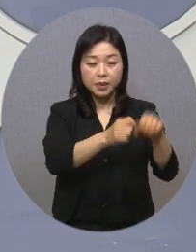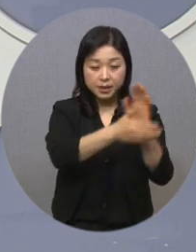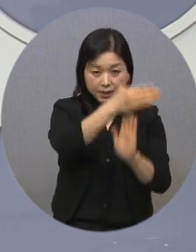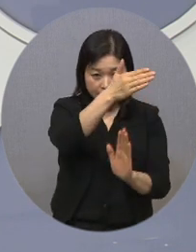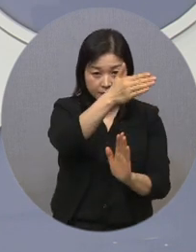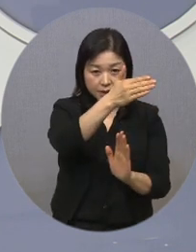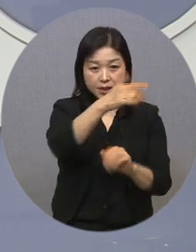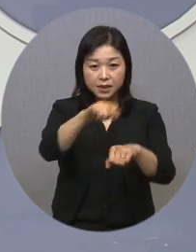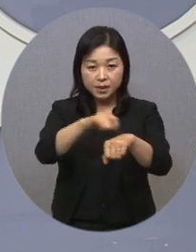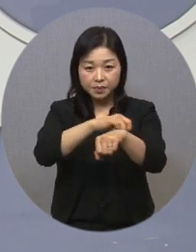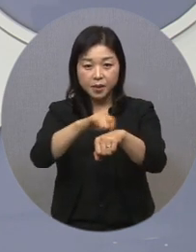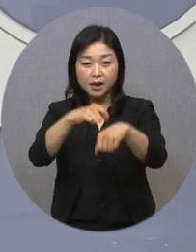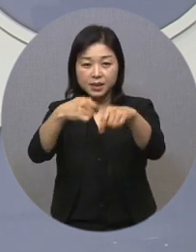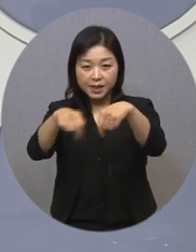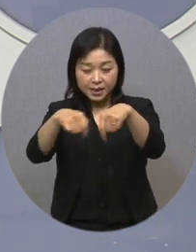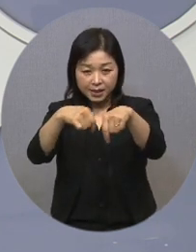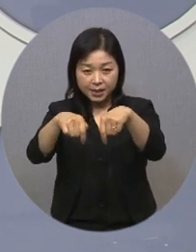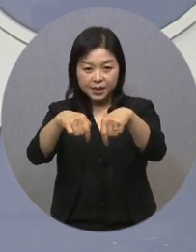특별시,